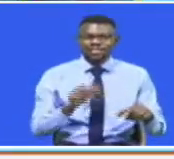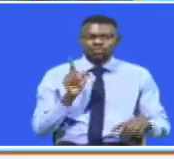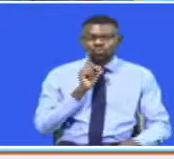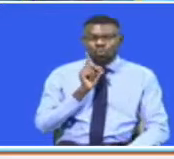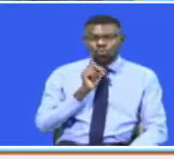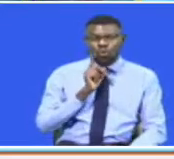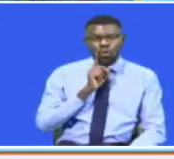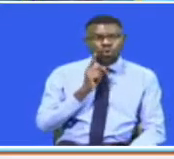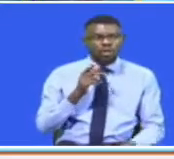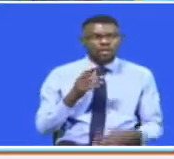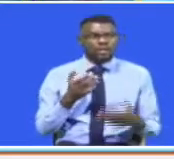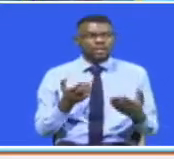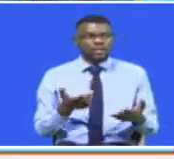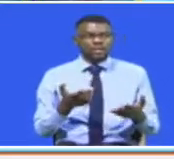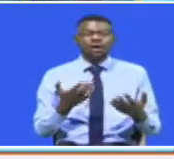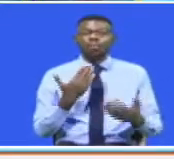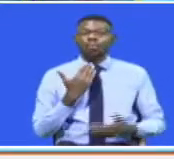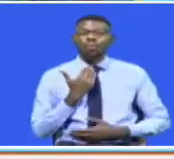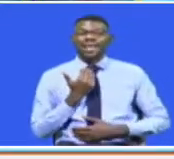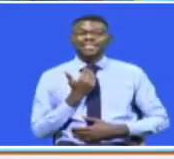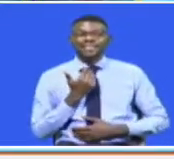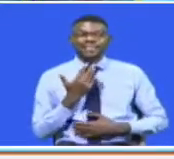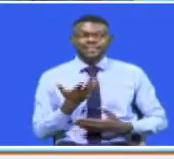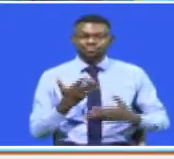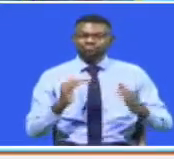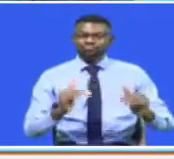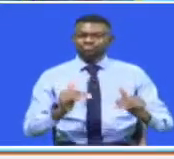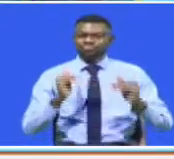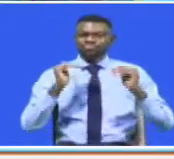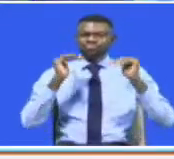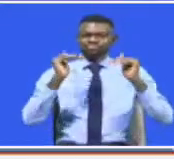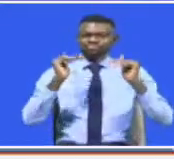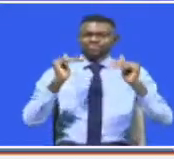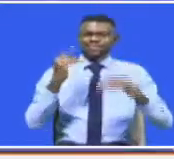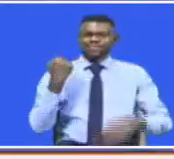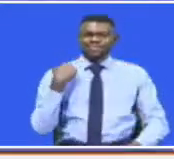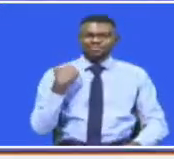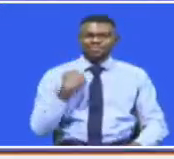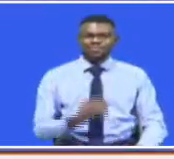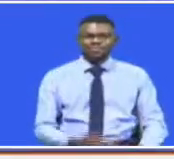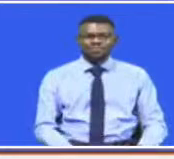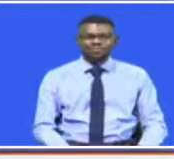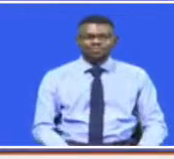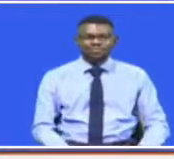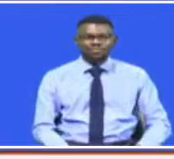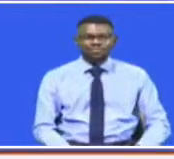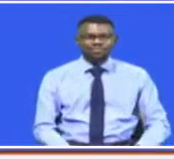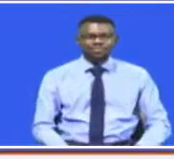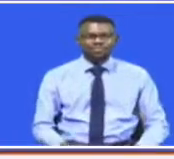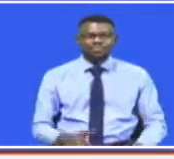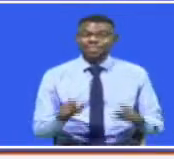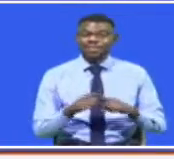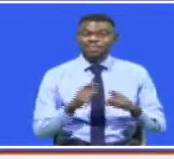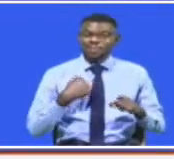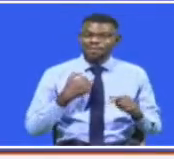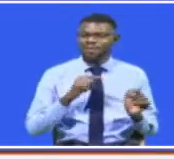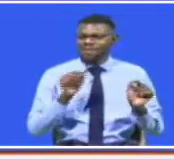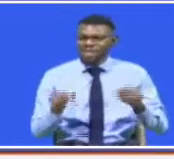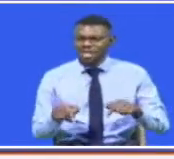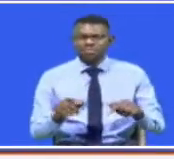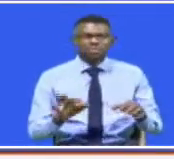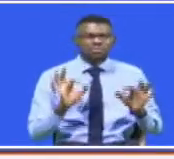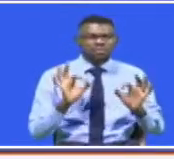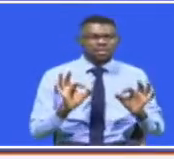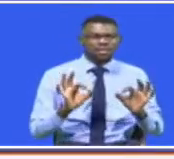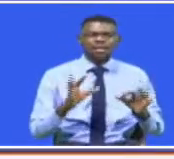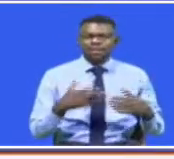kesho ikisaka nafasi ya kupandishwa daraja. Keep up on my momentum because each match